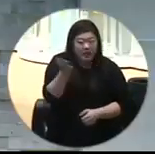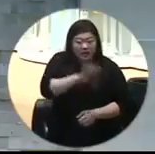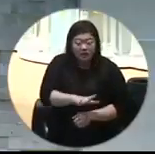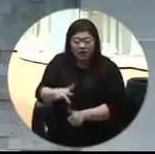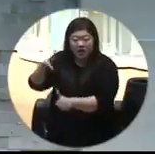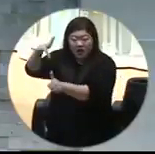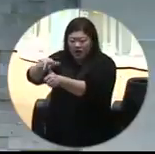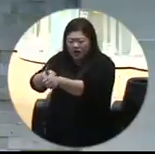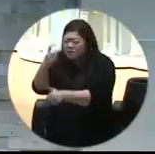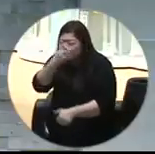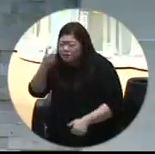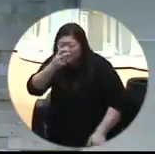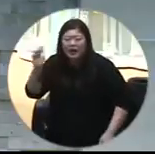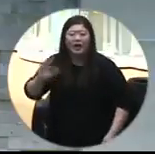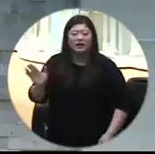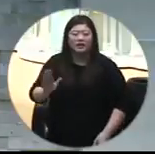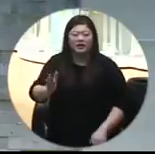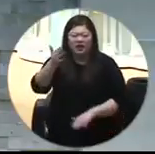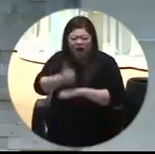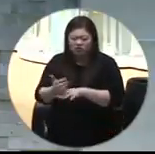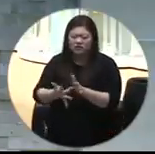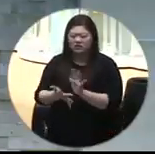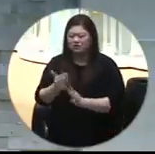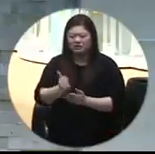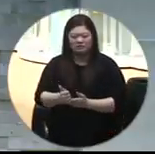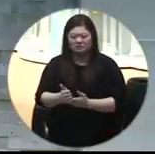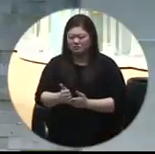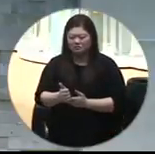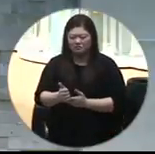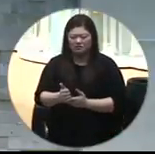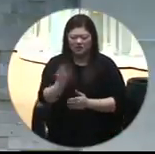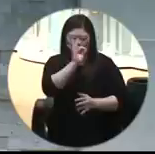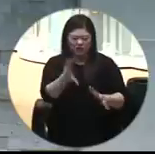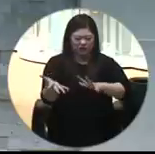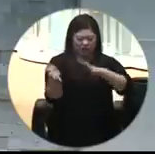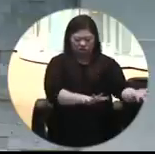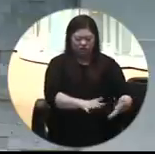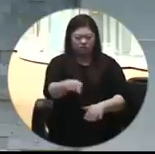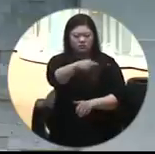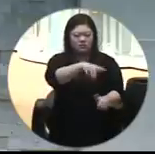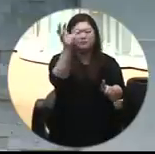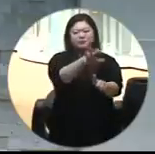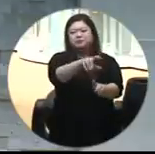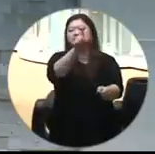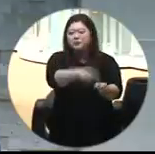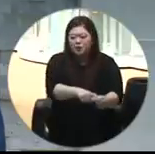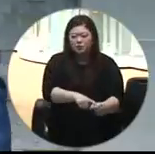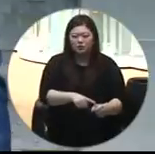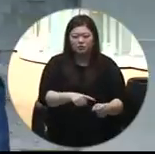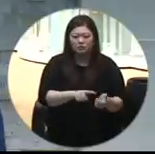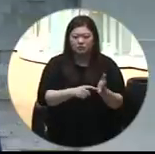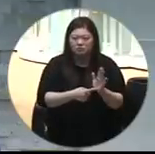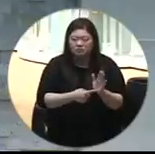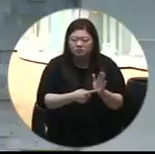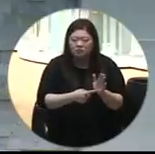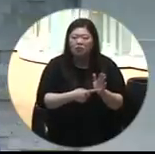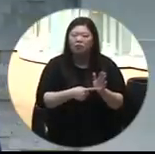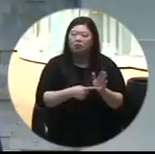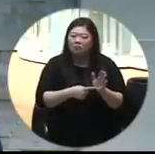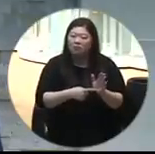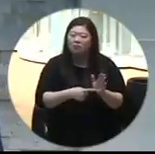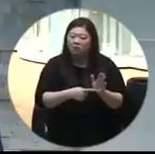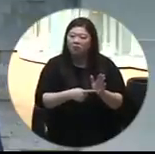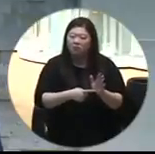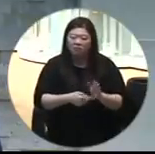주님은 심판한 것이다. 여러분이 삶을 살면서 말이죠. 바로 해석해야 됩니다. 내가 왜 이렇게